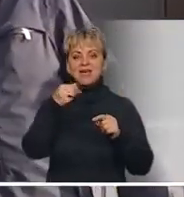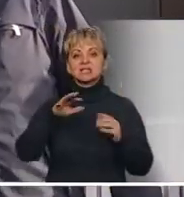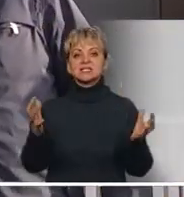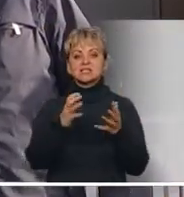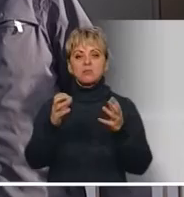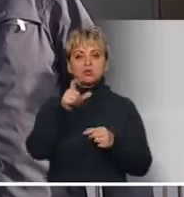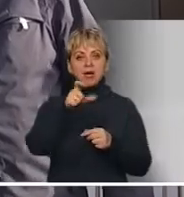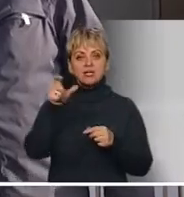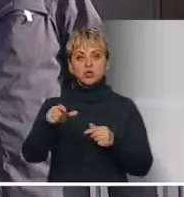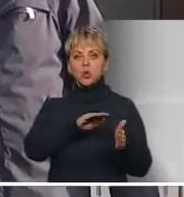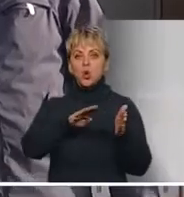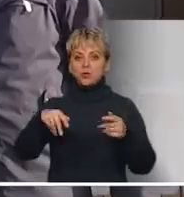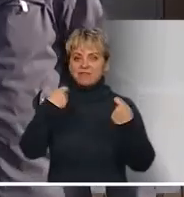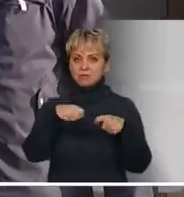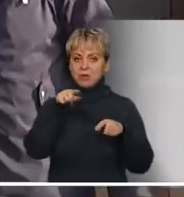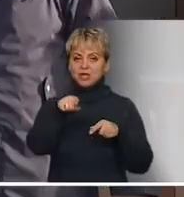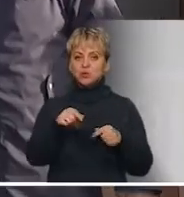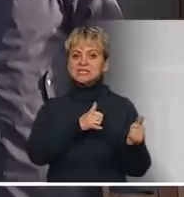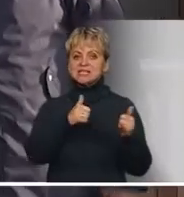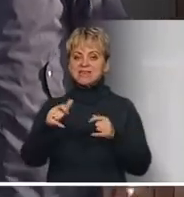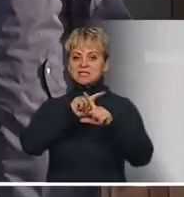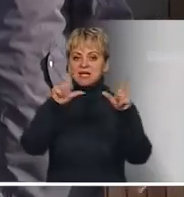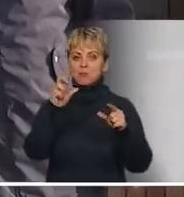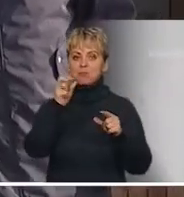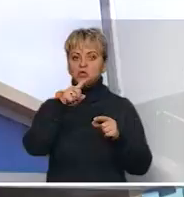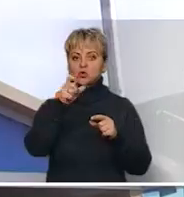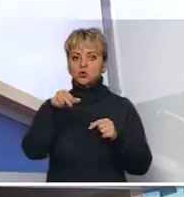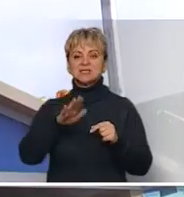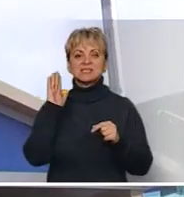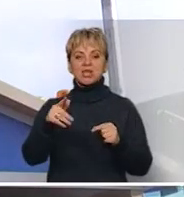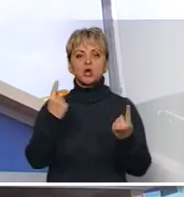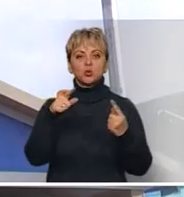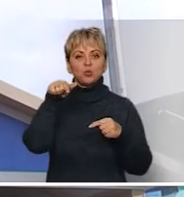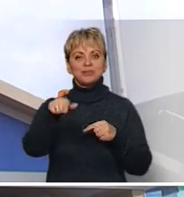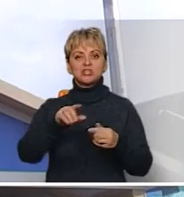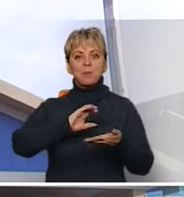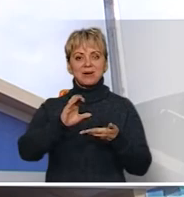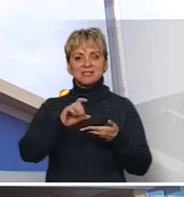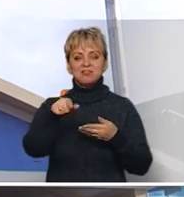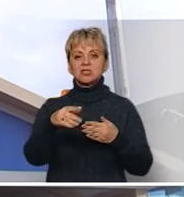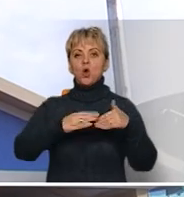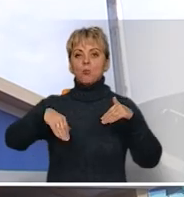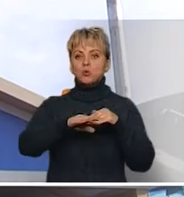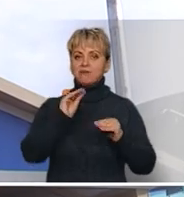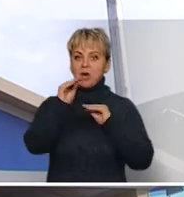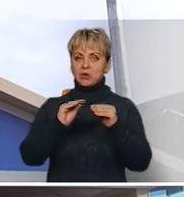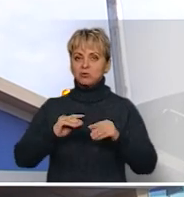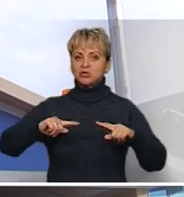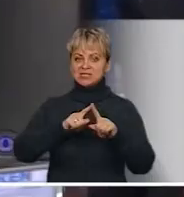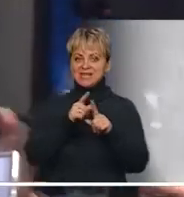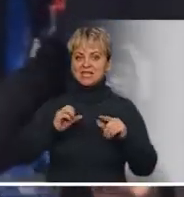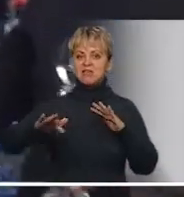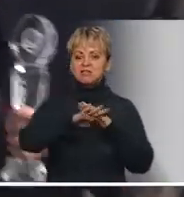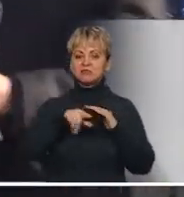«Лемкин». Забота о клиентах, уровень продаж, сервис компании «Бизон» стали для крупнейшего производителя